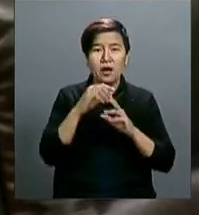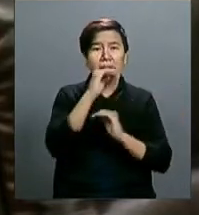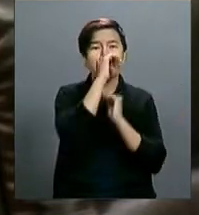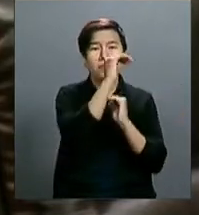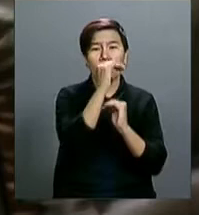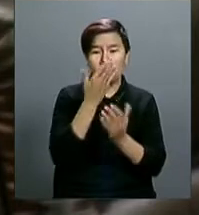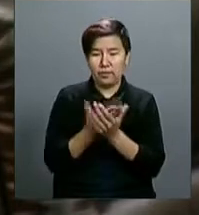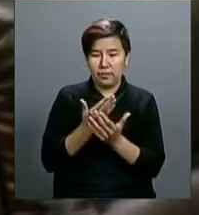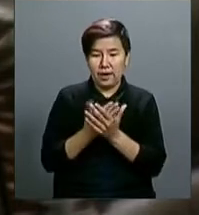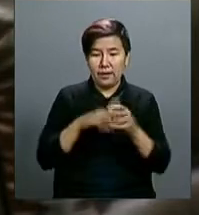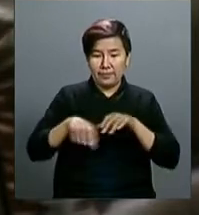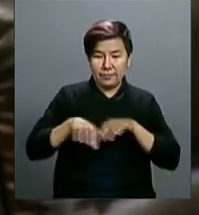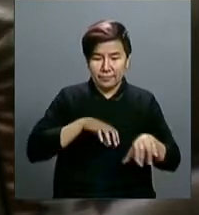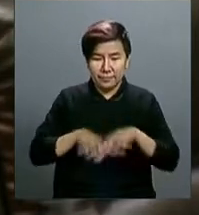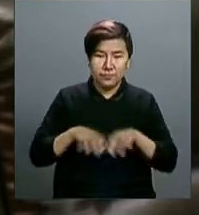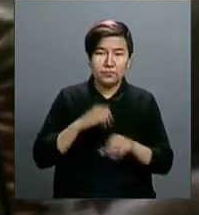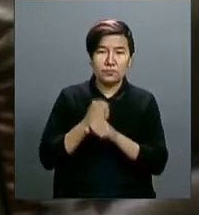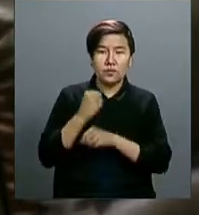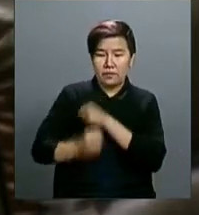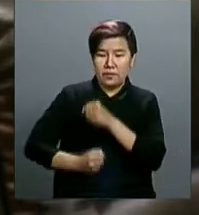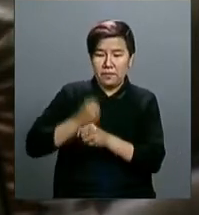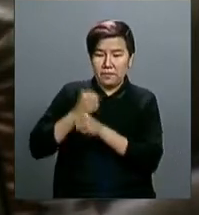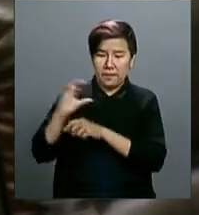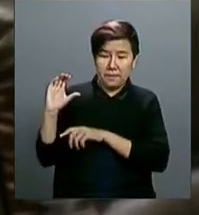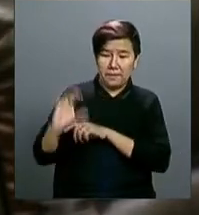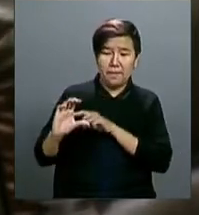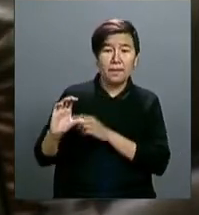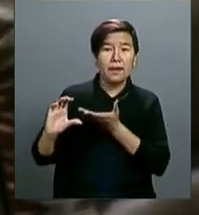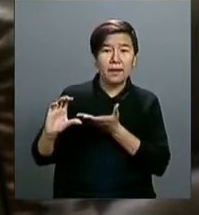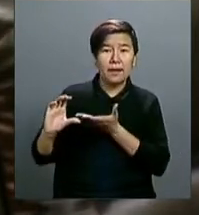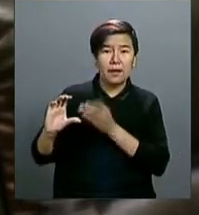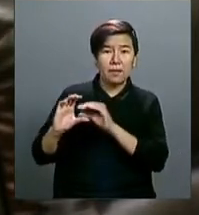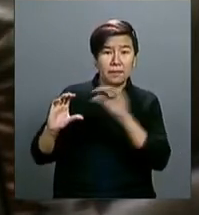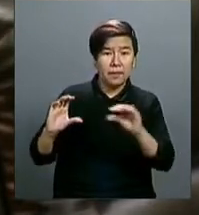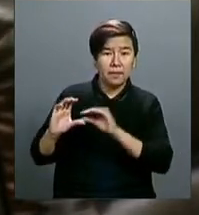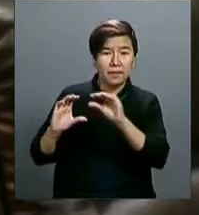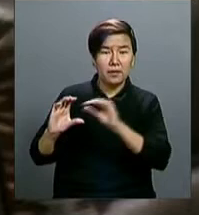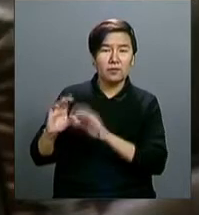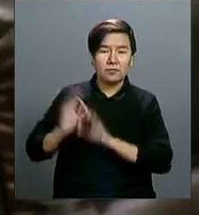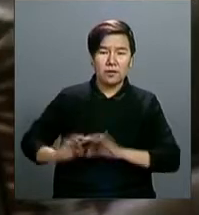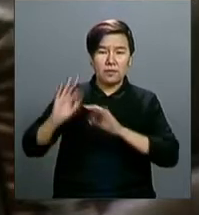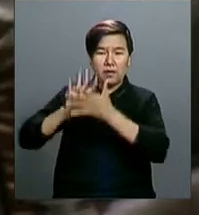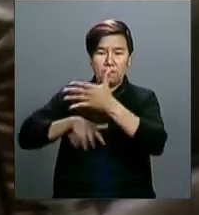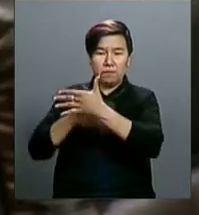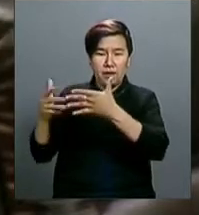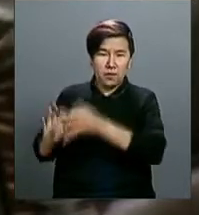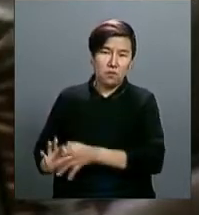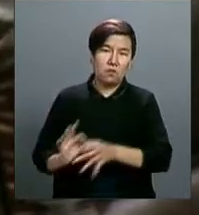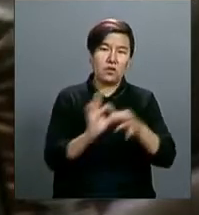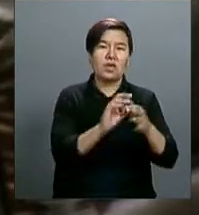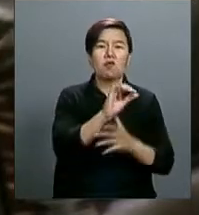าณรายจ่ายประจำปีจากนี้ไปจะต้องสอดคล้องกับยุทธศาสตร์ช